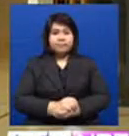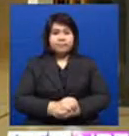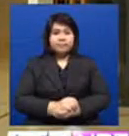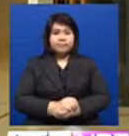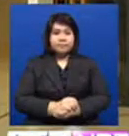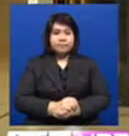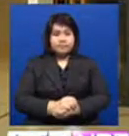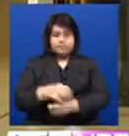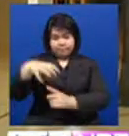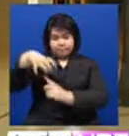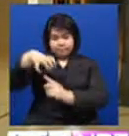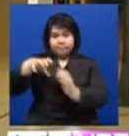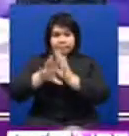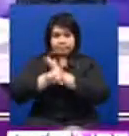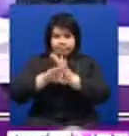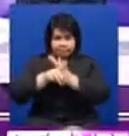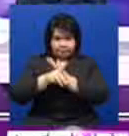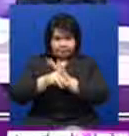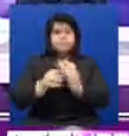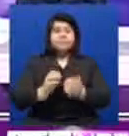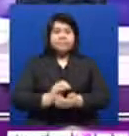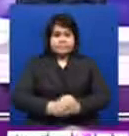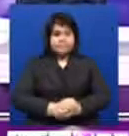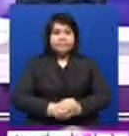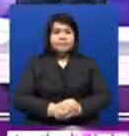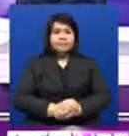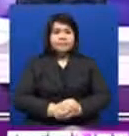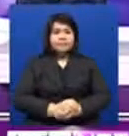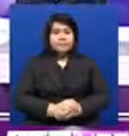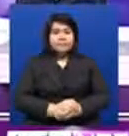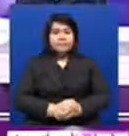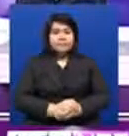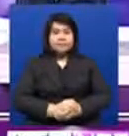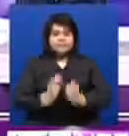ที่เมืองพัทยาจังหวัดชลบุรีครับช่วงนี้กลับไปทางสถานีครับ ค่ะขอบคุณนะคะคุณวรพัฒน์